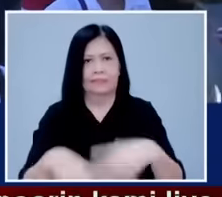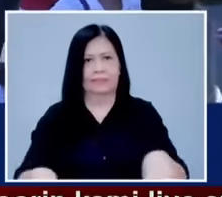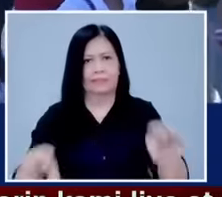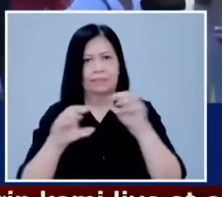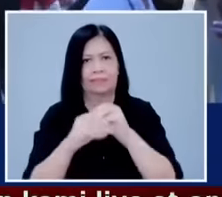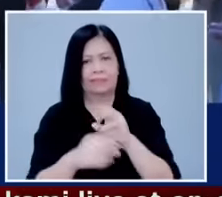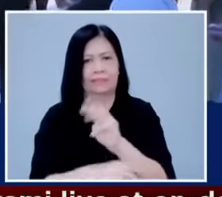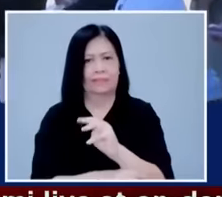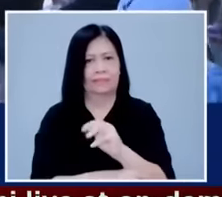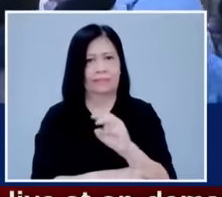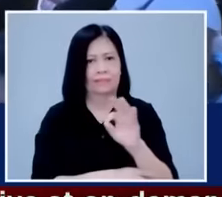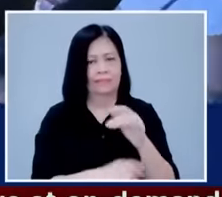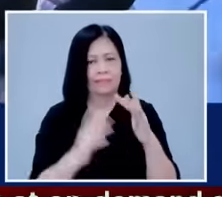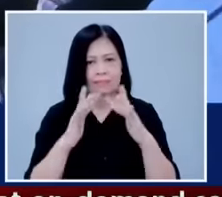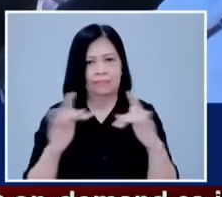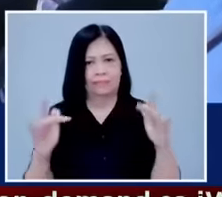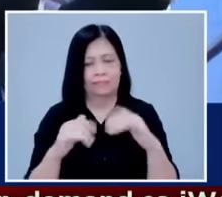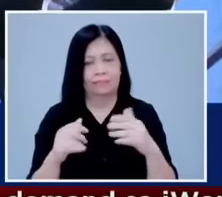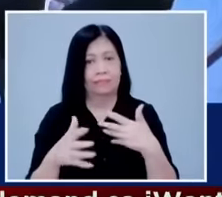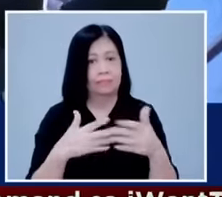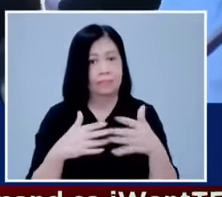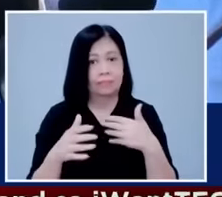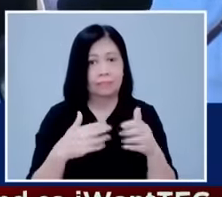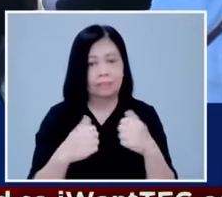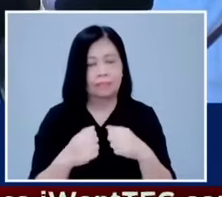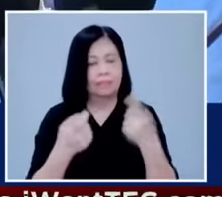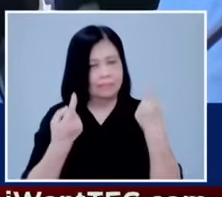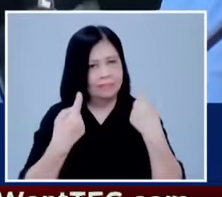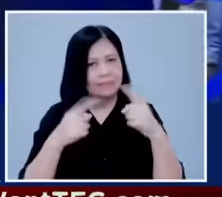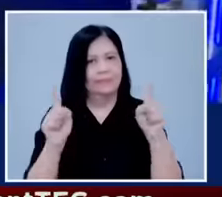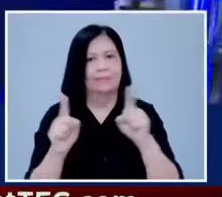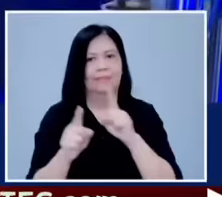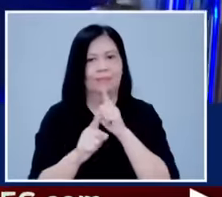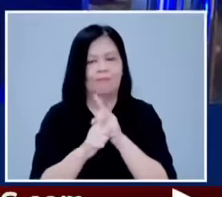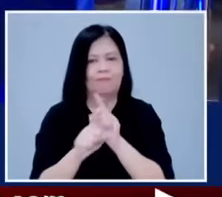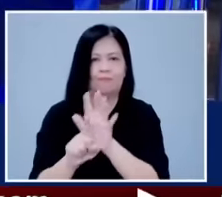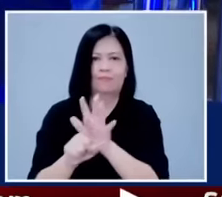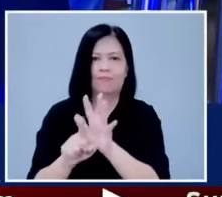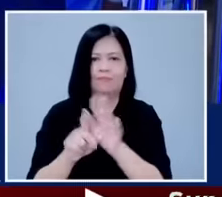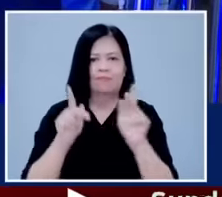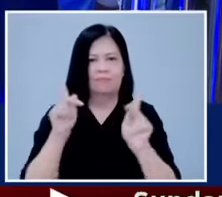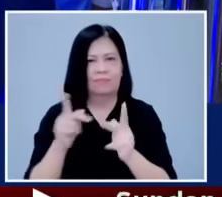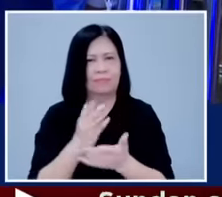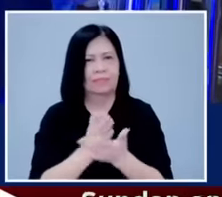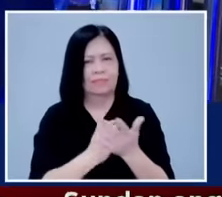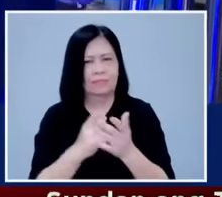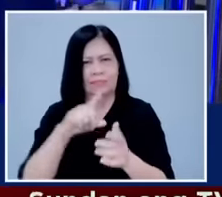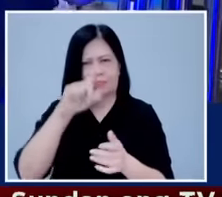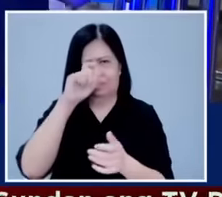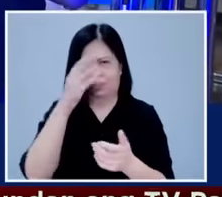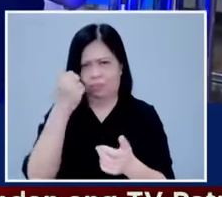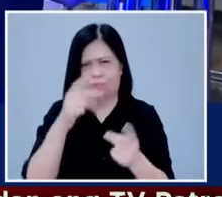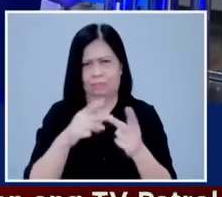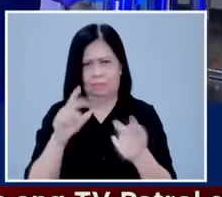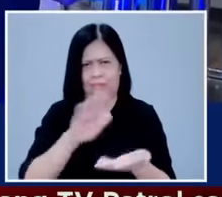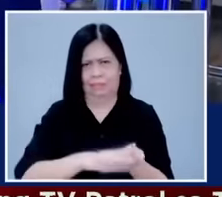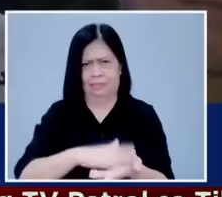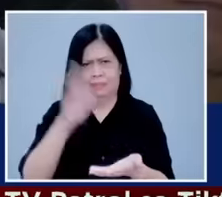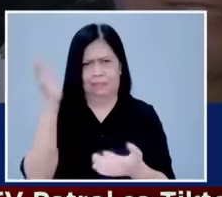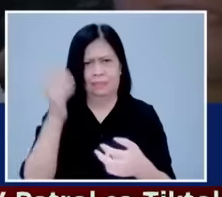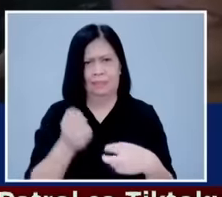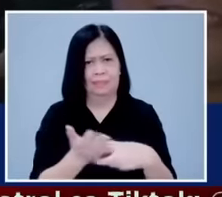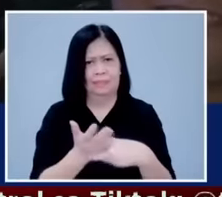festival. Sa kabila ng tagumpay at mainit na pagtanggap ng publiko, may ilang nagtataka kung bakit mahal ang presyo ng